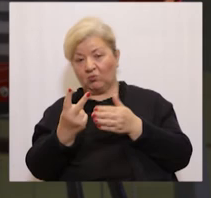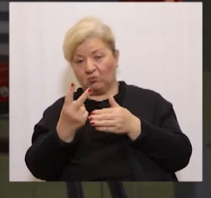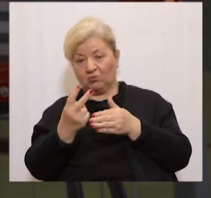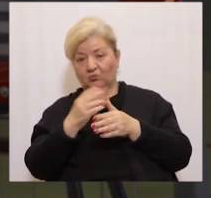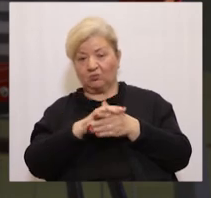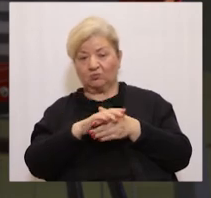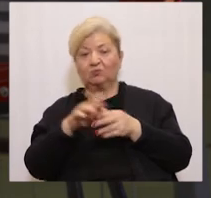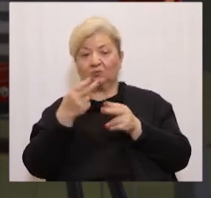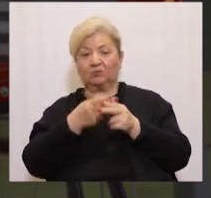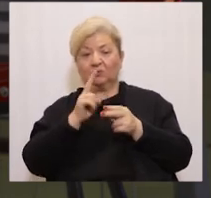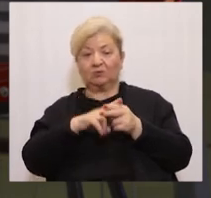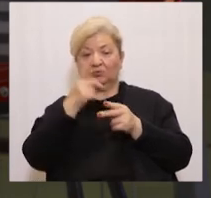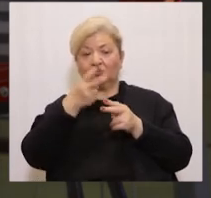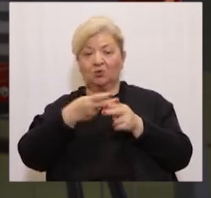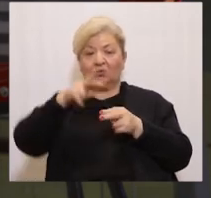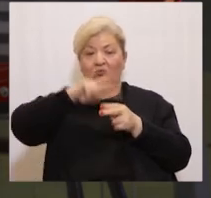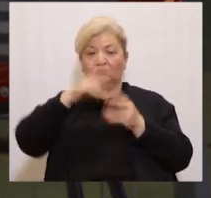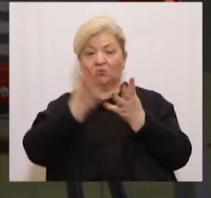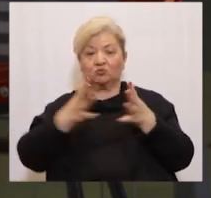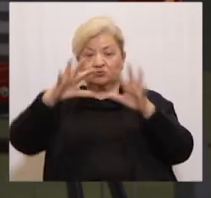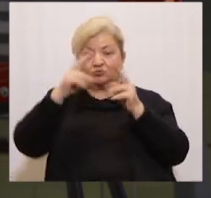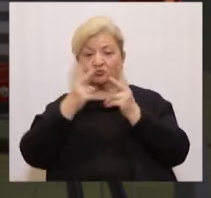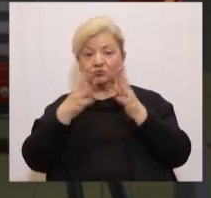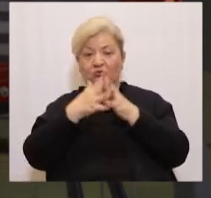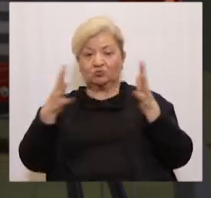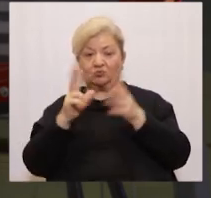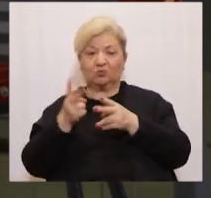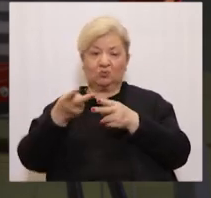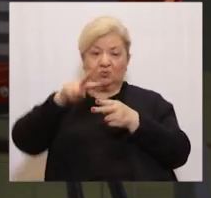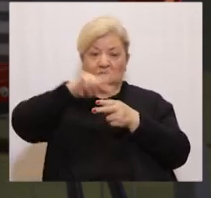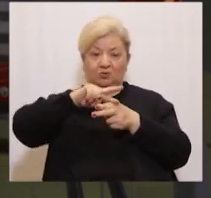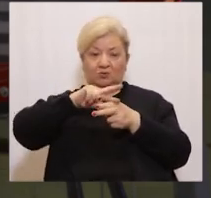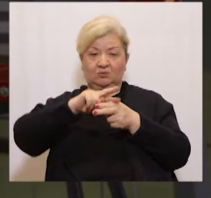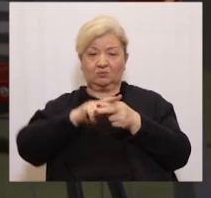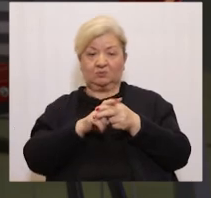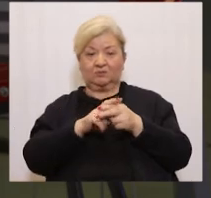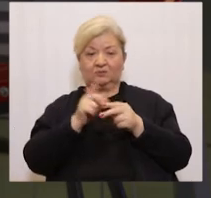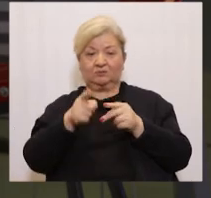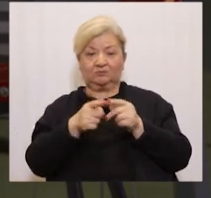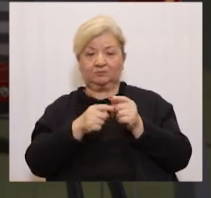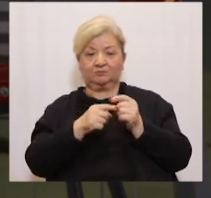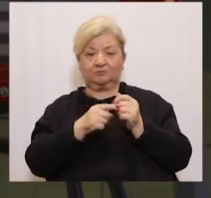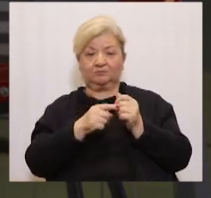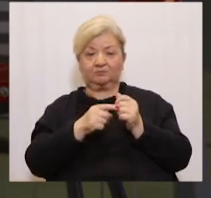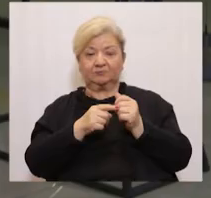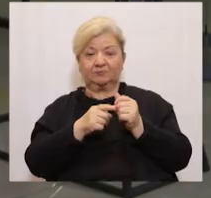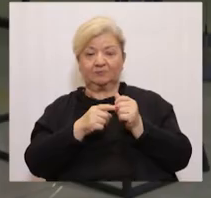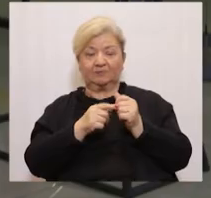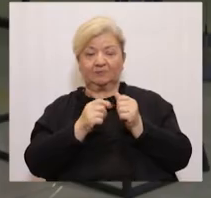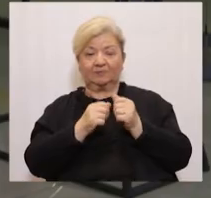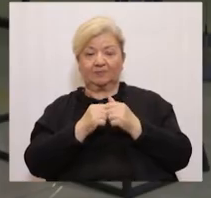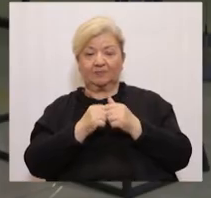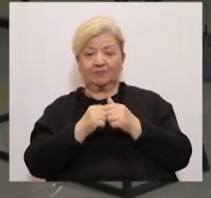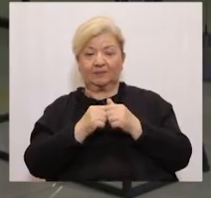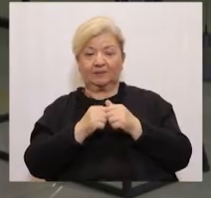ცელსიუსი, მაშინ გამოვარო მოცულობა ორჯერ უნდა გაიზარდოს, ხო? ხა 1 გრადუსი ცელსიუსი ცვლილება მოცულობას ორჯერ არ